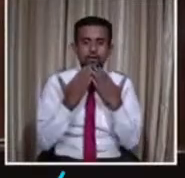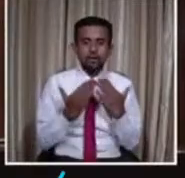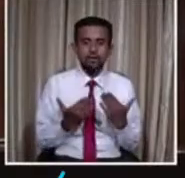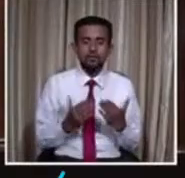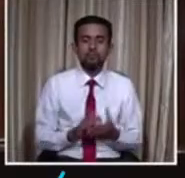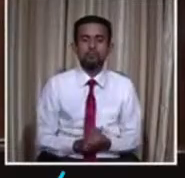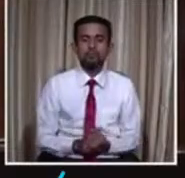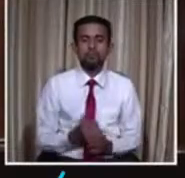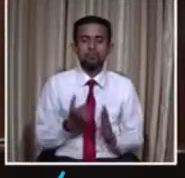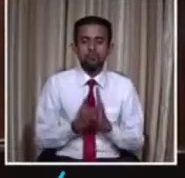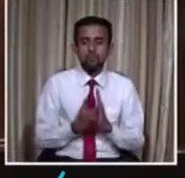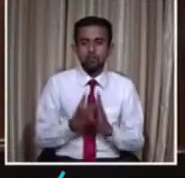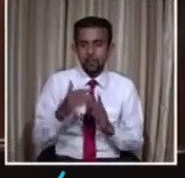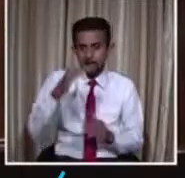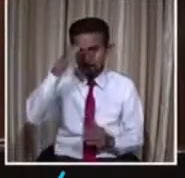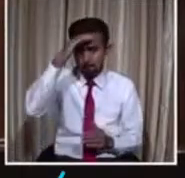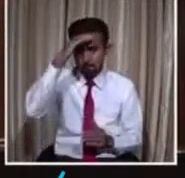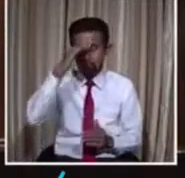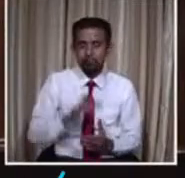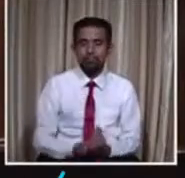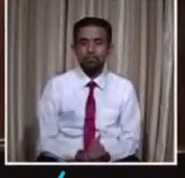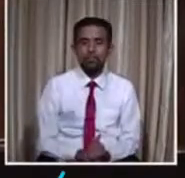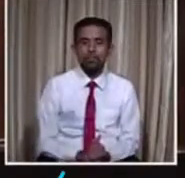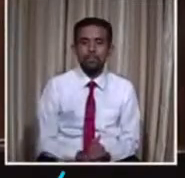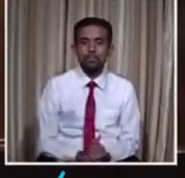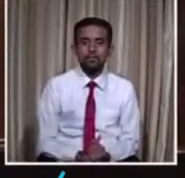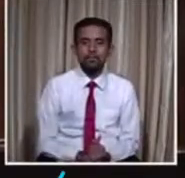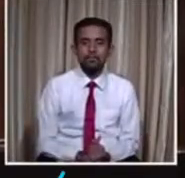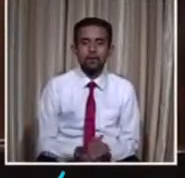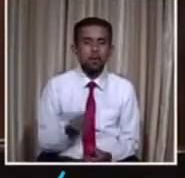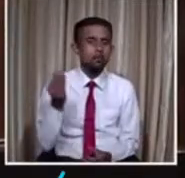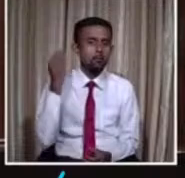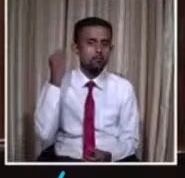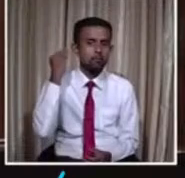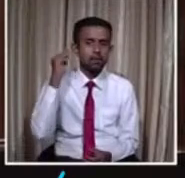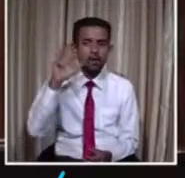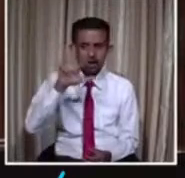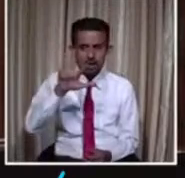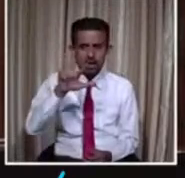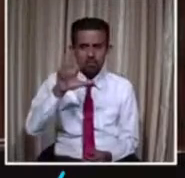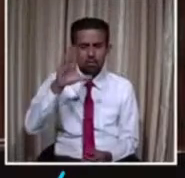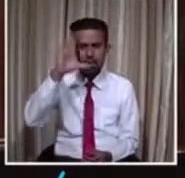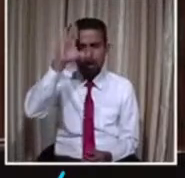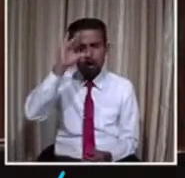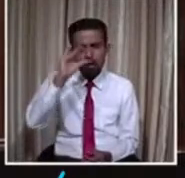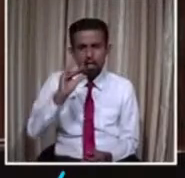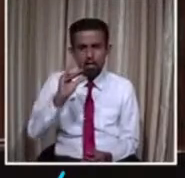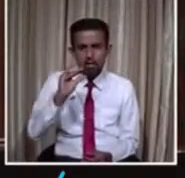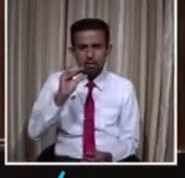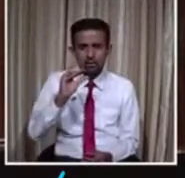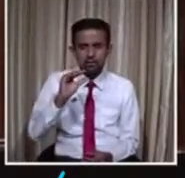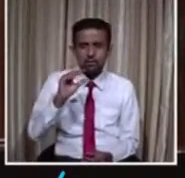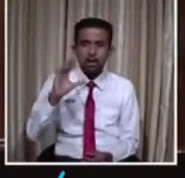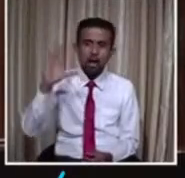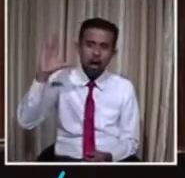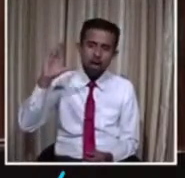Garu Mulasanaru da Mantri Tumani Pasugiya Namavanida Ratriye Ewagema Havas